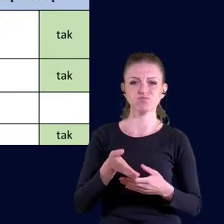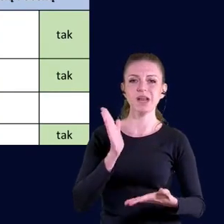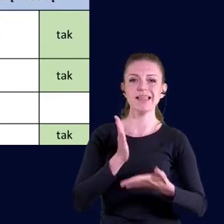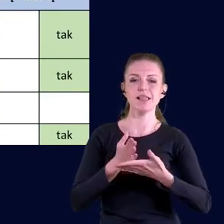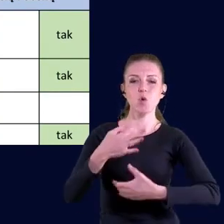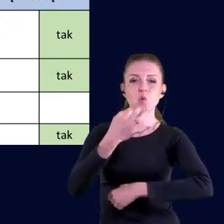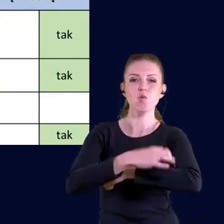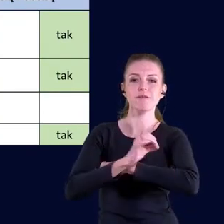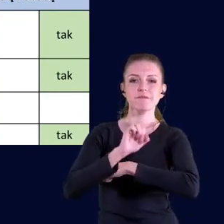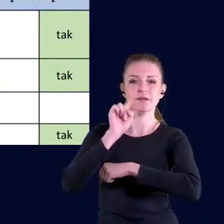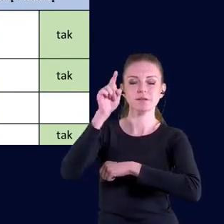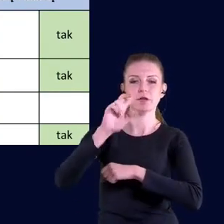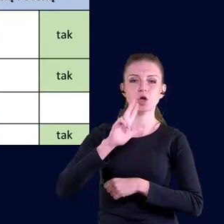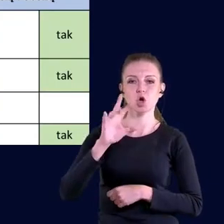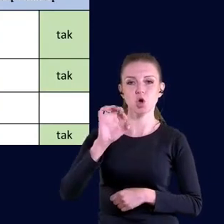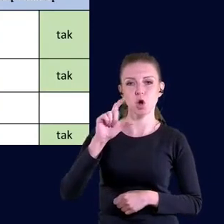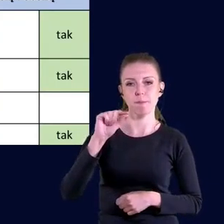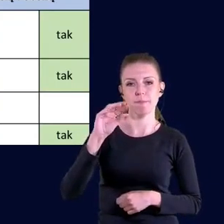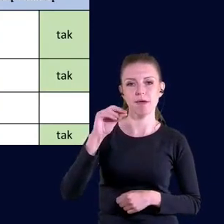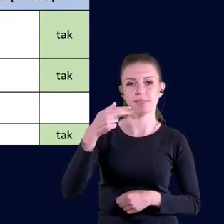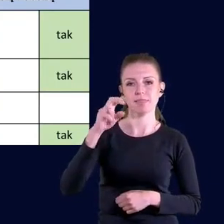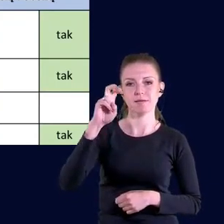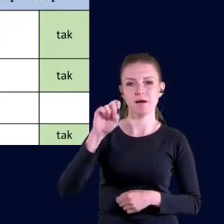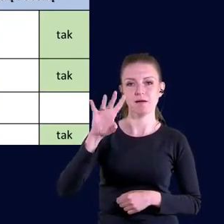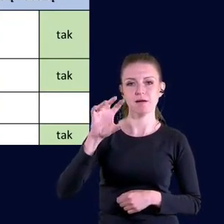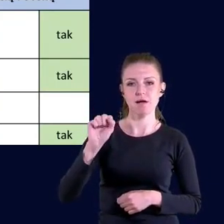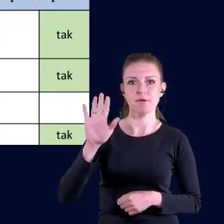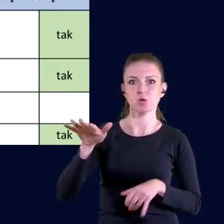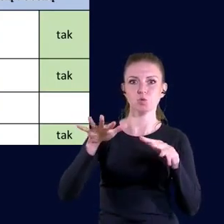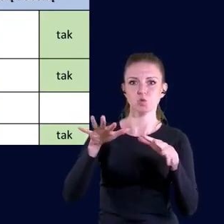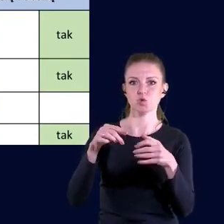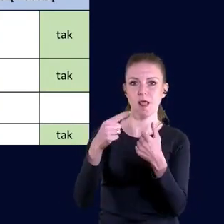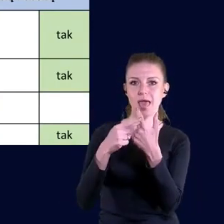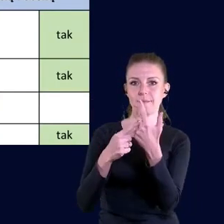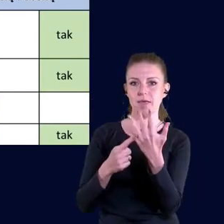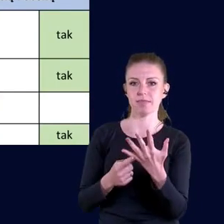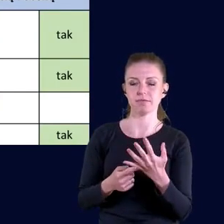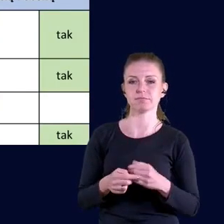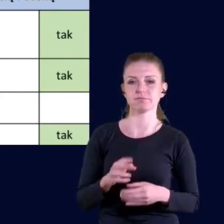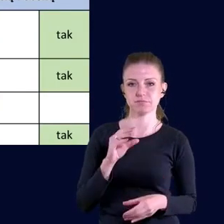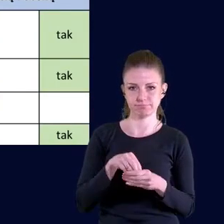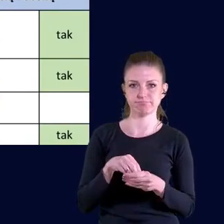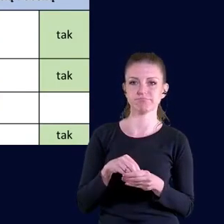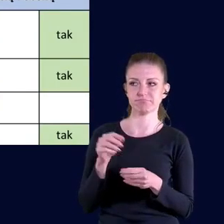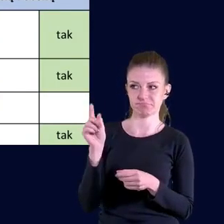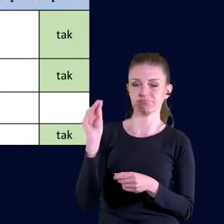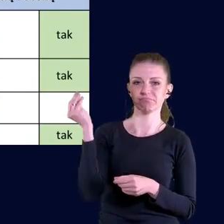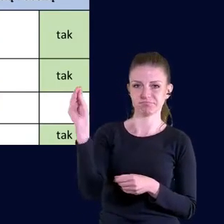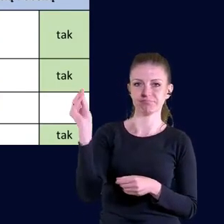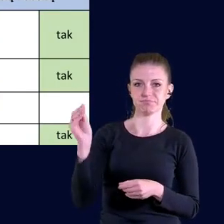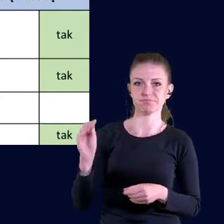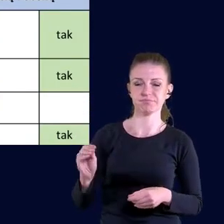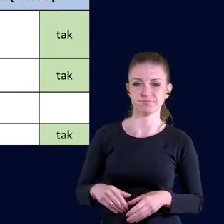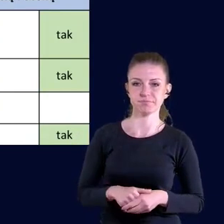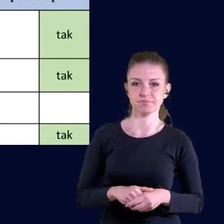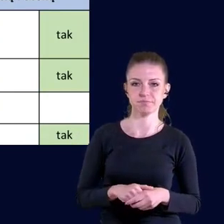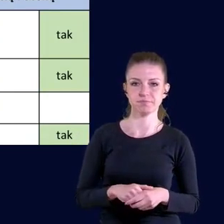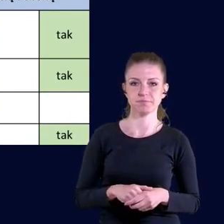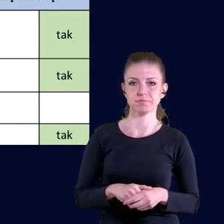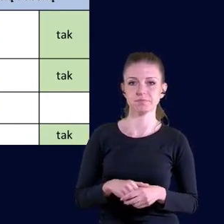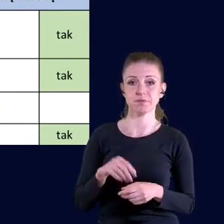uniwersytet w Kopenhadze bardzo dużo takich elementów obowiązkowych wpisanych do oficjalnej